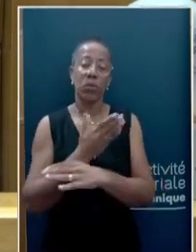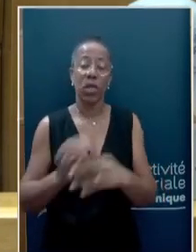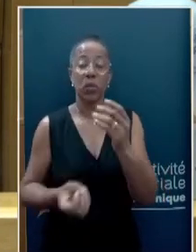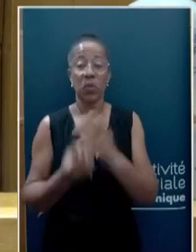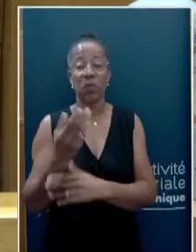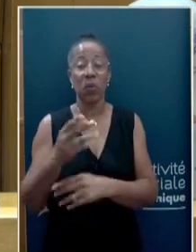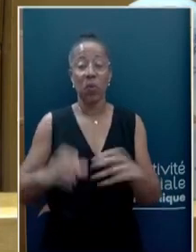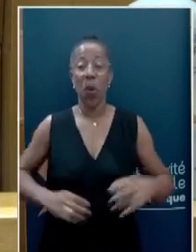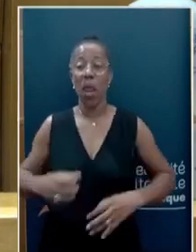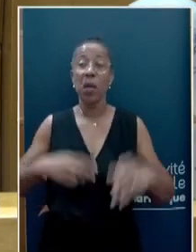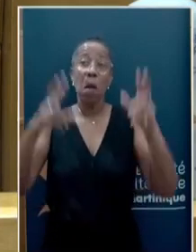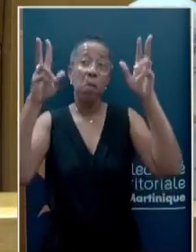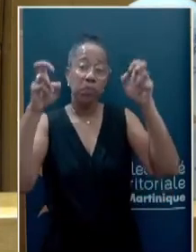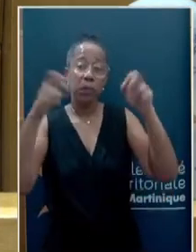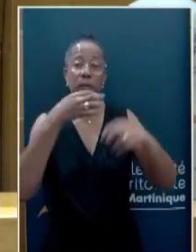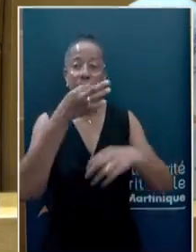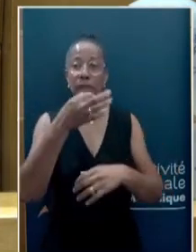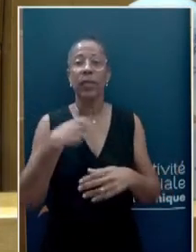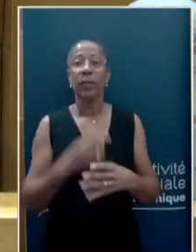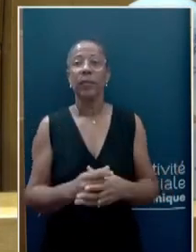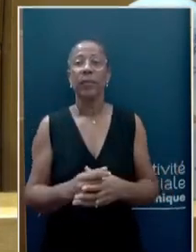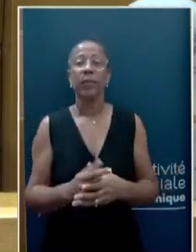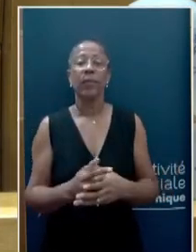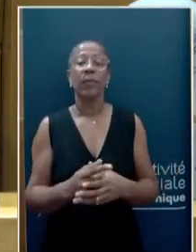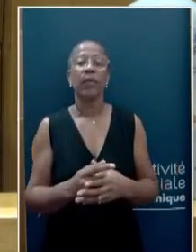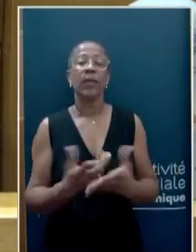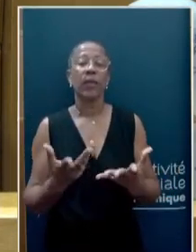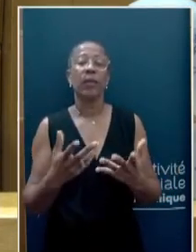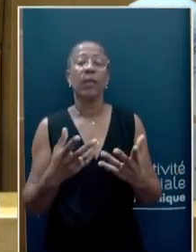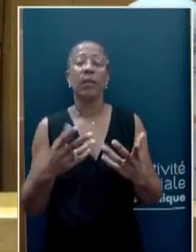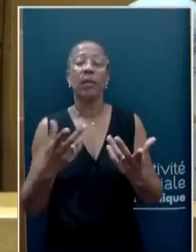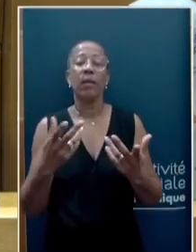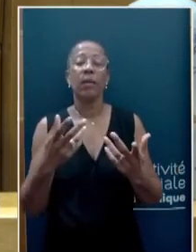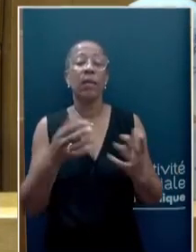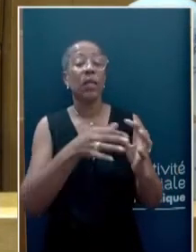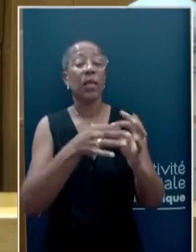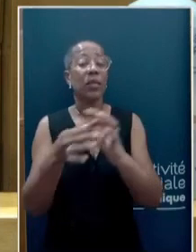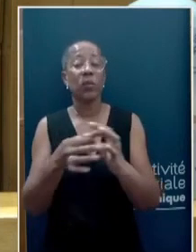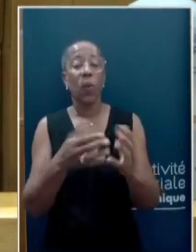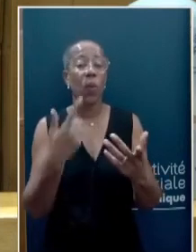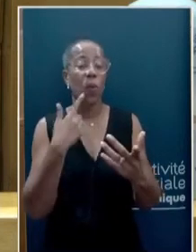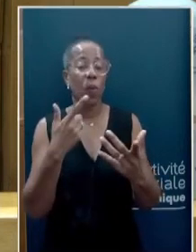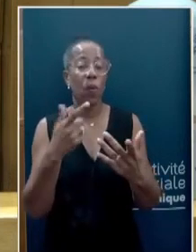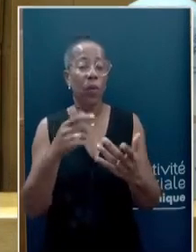le diagonale du vide, la liaison entre Carrère et